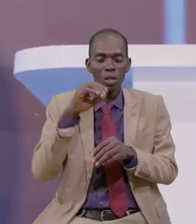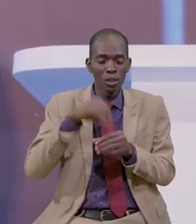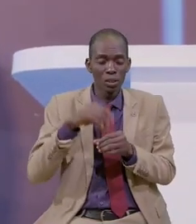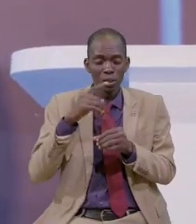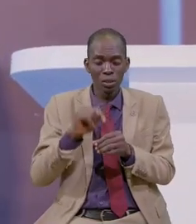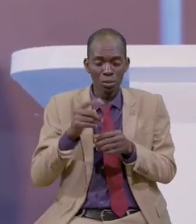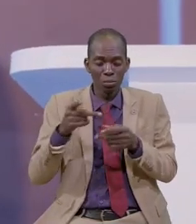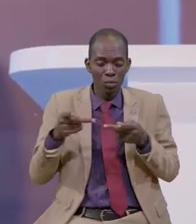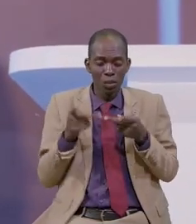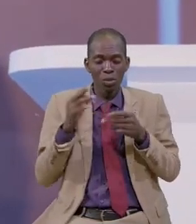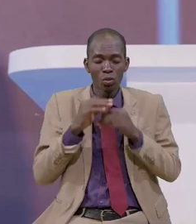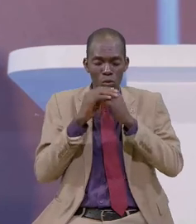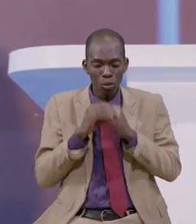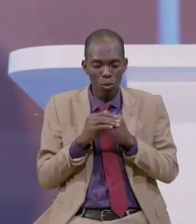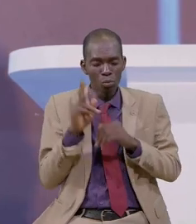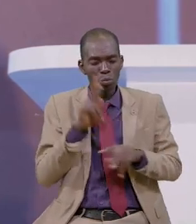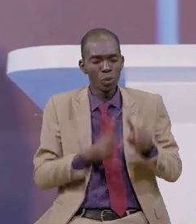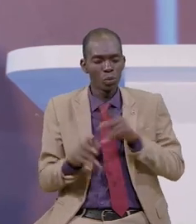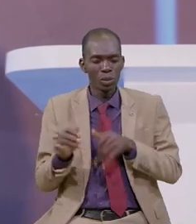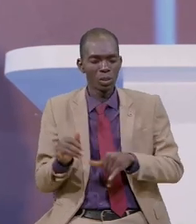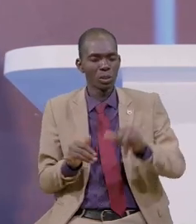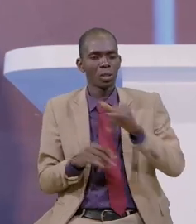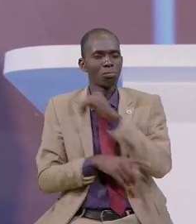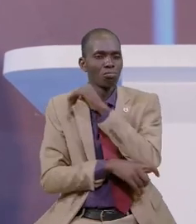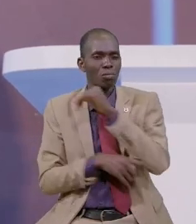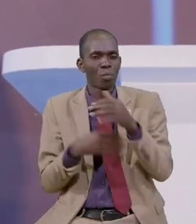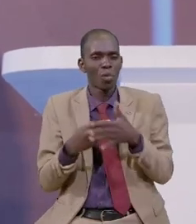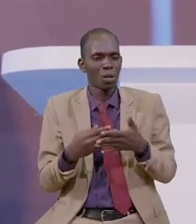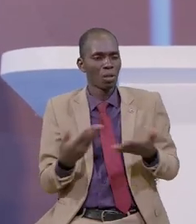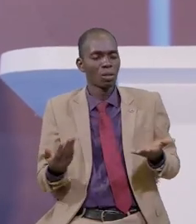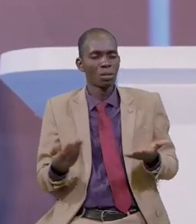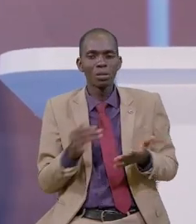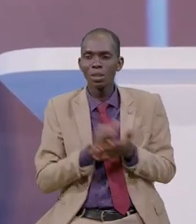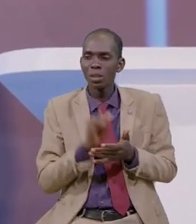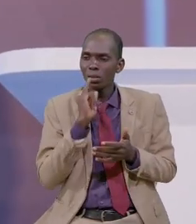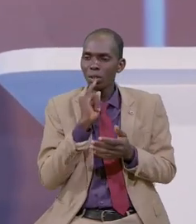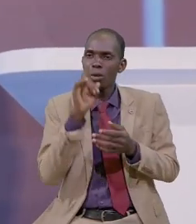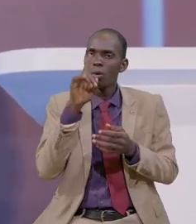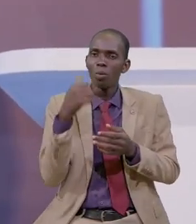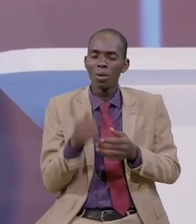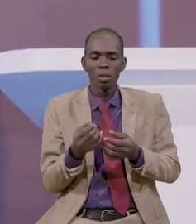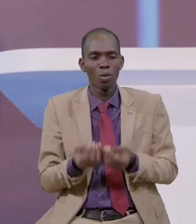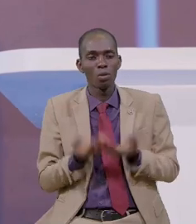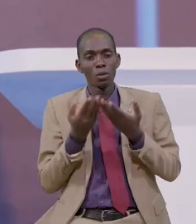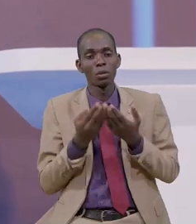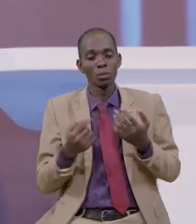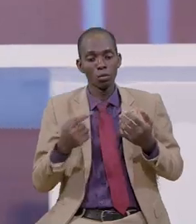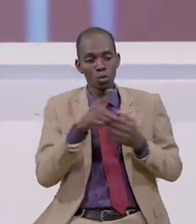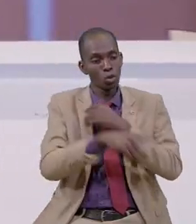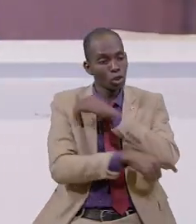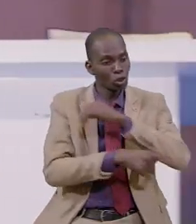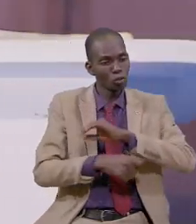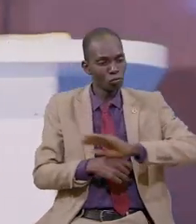volent l'argent. Ah ah! Ça, c'est des offrandes, non? Tu as volé l'argent. J'ai pris pour moi, va prendre pour toi.